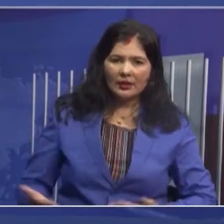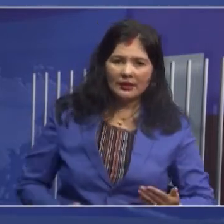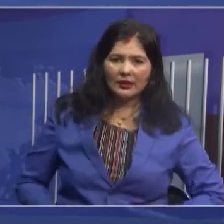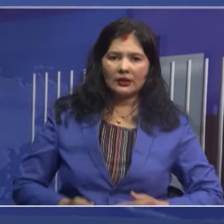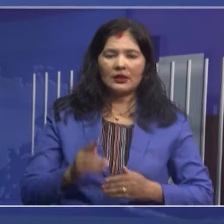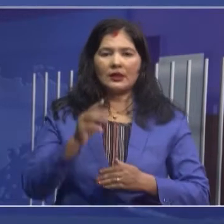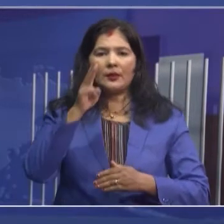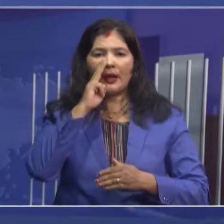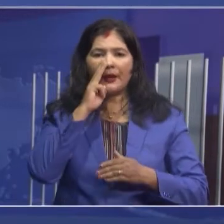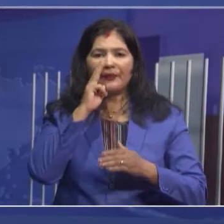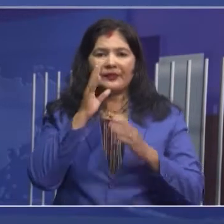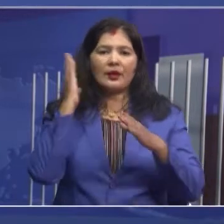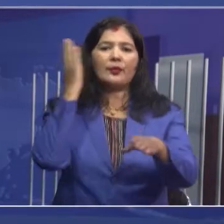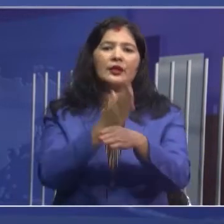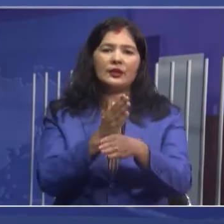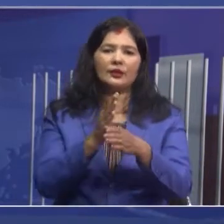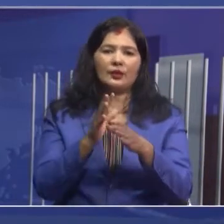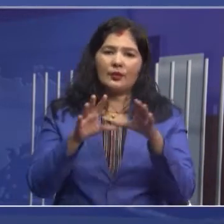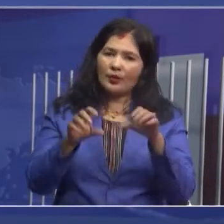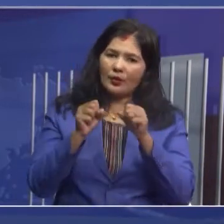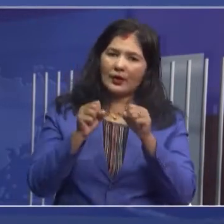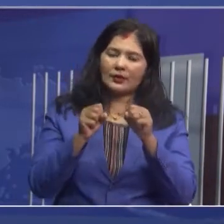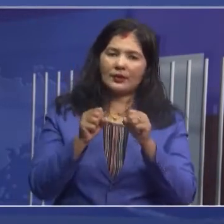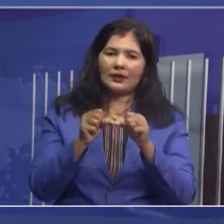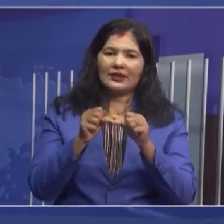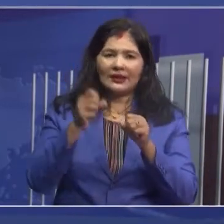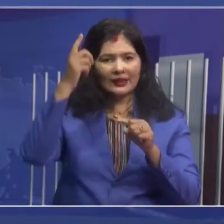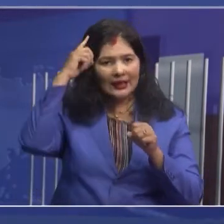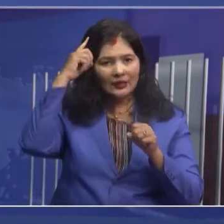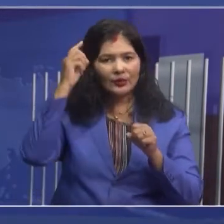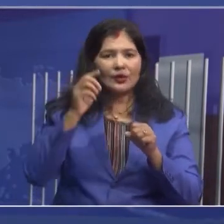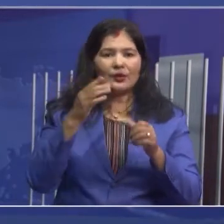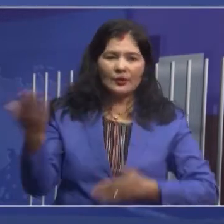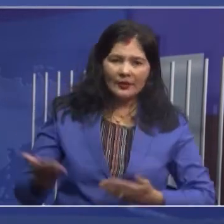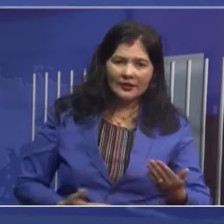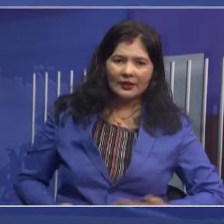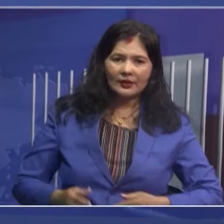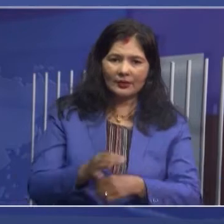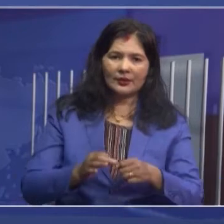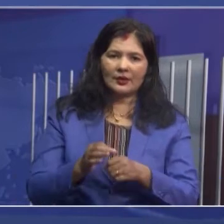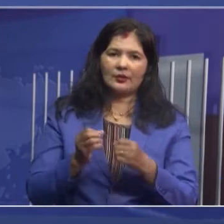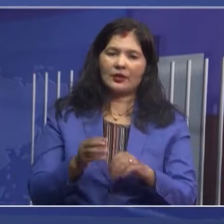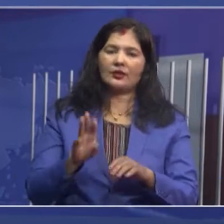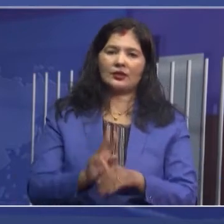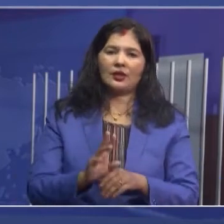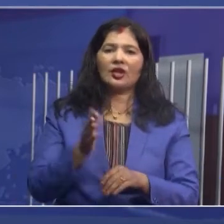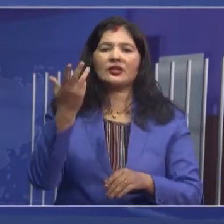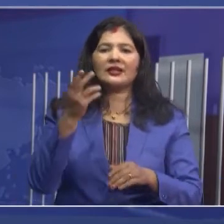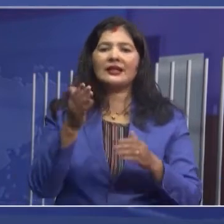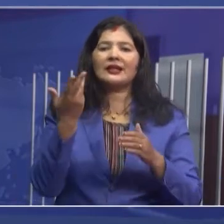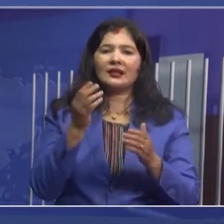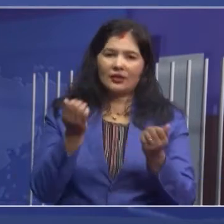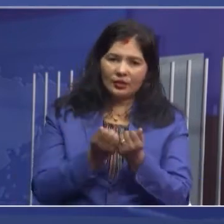भिडको मौका छोपेर हुने कालो बजारी कायमी छ। चाडपर्वमा बजार व्यवस्थापनका लागि कसले के गर्नुपर्ला